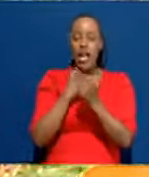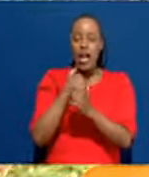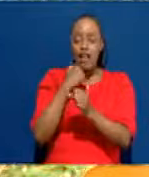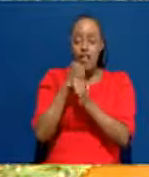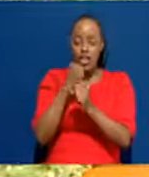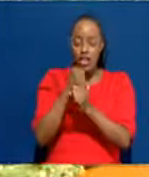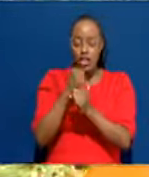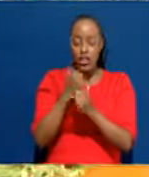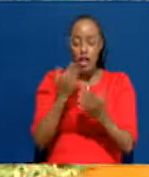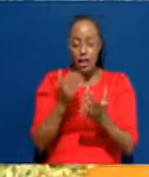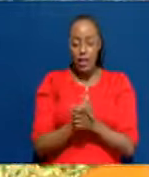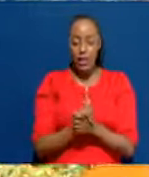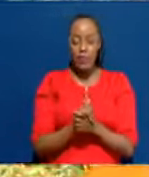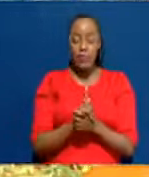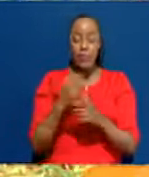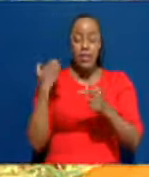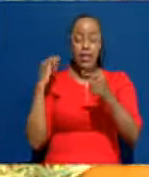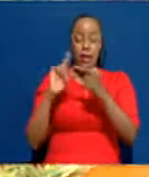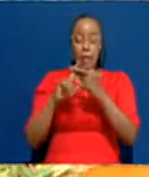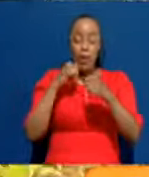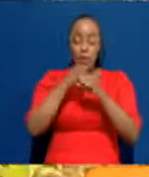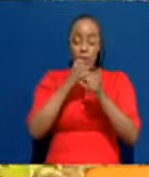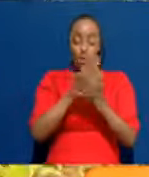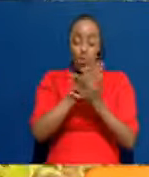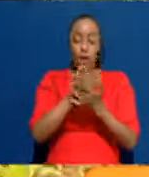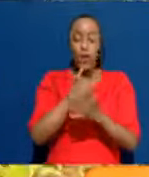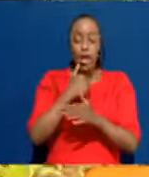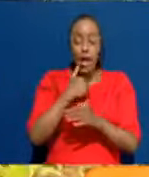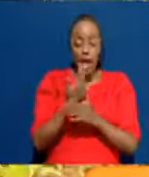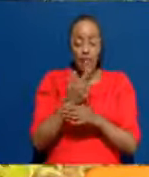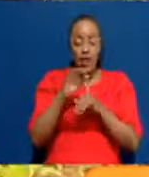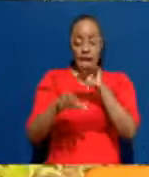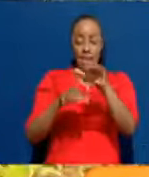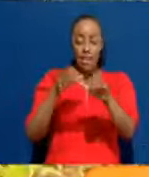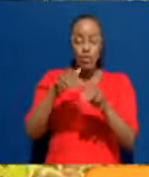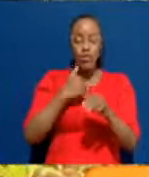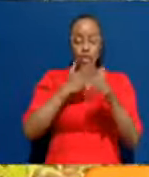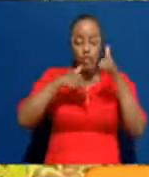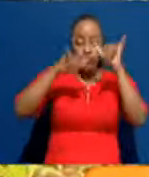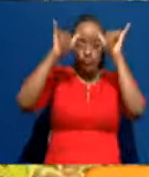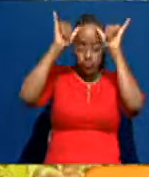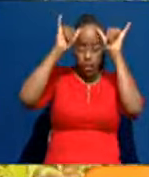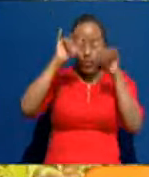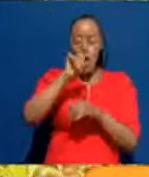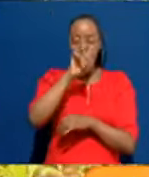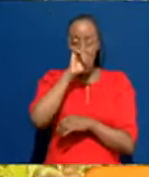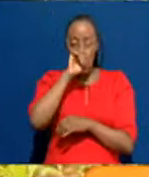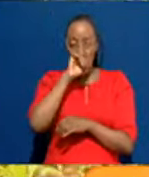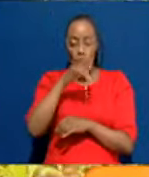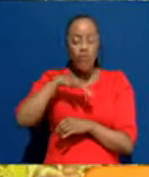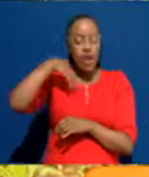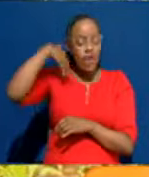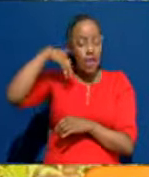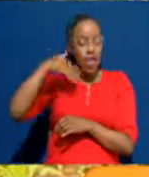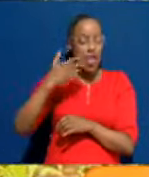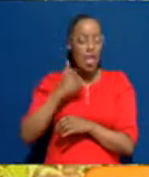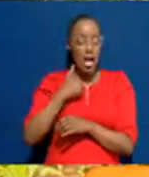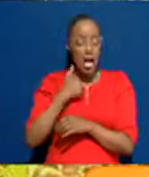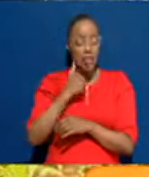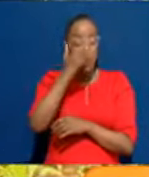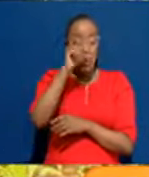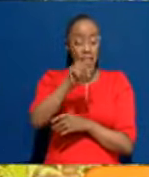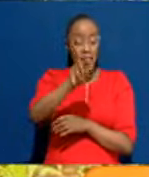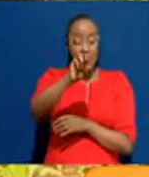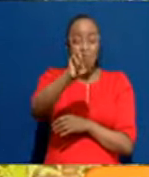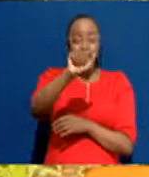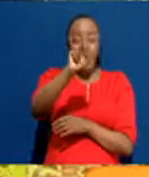mchangani. Ya kwanza tulihakisha tuko na wanyama, so tuko na ng'ombe, tuko na kuku, kondo. Ndio, you know, hiyo mbolea